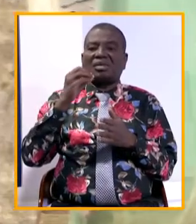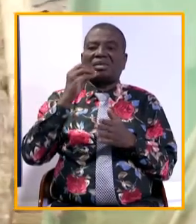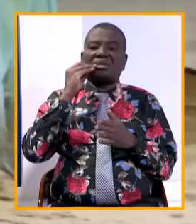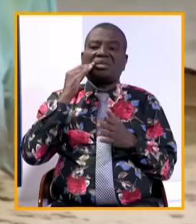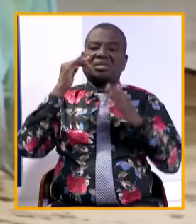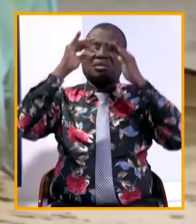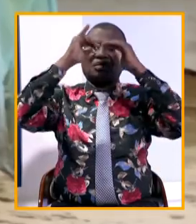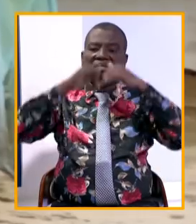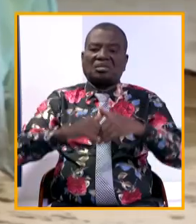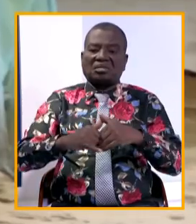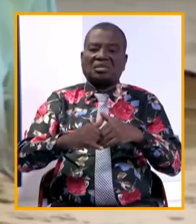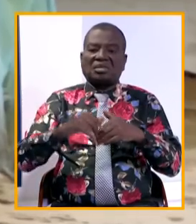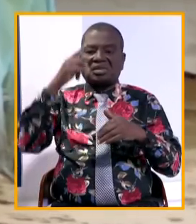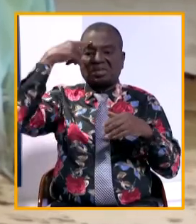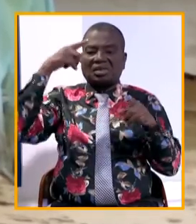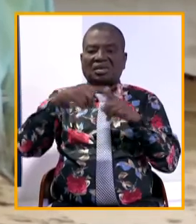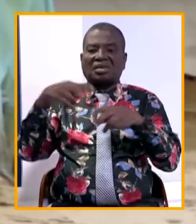pression des eaux. Il y a un frère qui est venu,